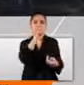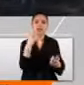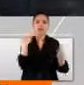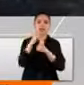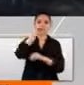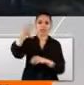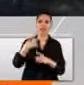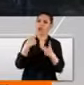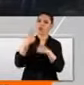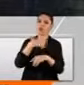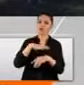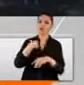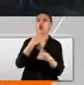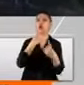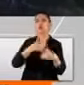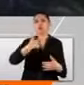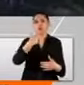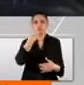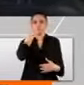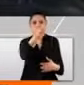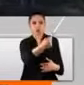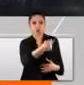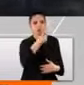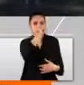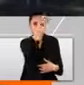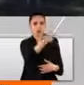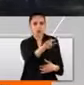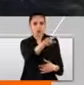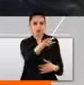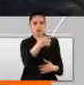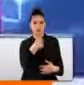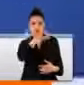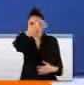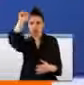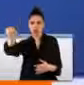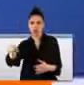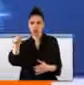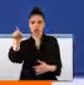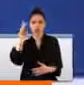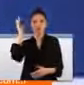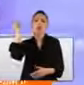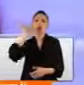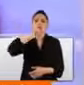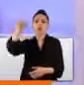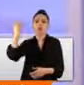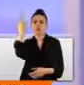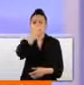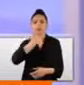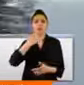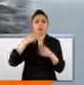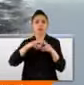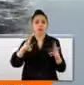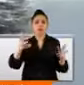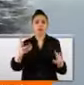Benimle konuşmak istedi. Ben de konuşmak istemedim. Ve sonra bana saldırdı. Aldığı darbelerle Candan'ın yüzü